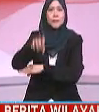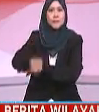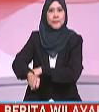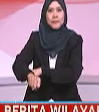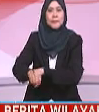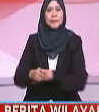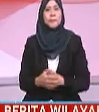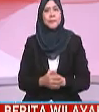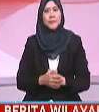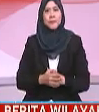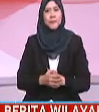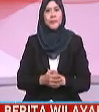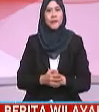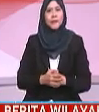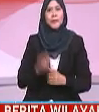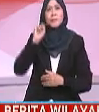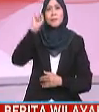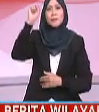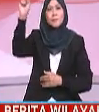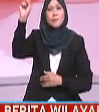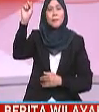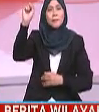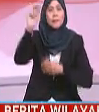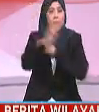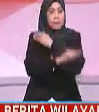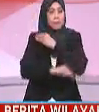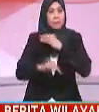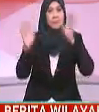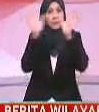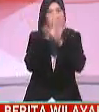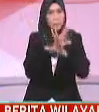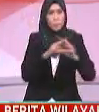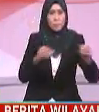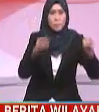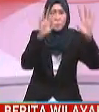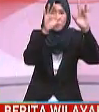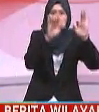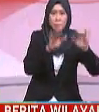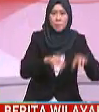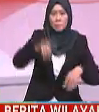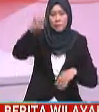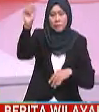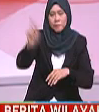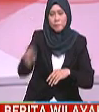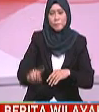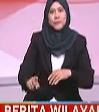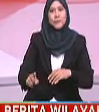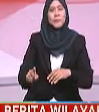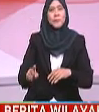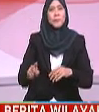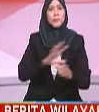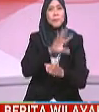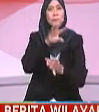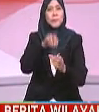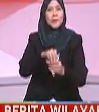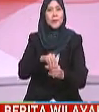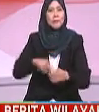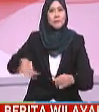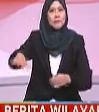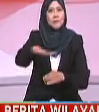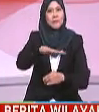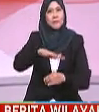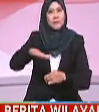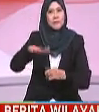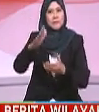nanti. Manakala bagi Sabah dan juga negeri Sarawak, hujan berserta ribut petir kini sedang berlaku melibatkan hampir